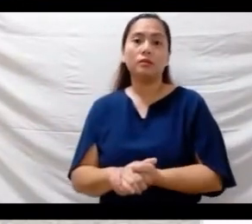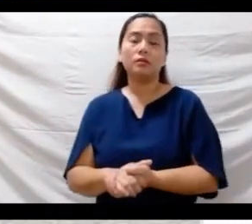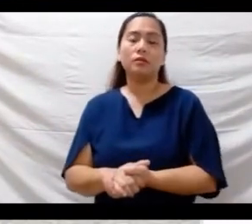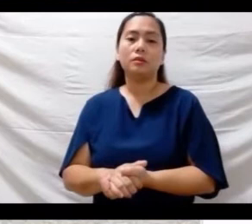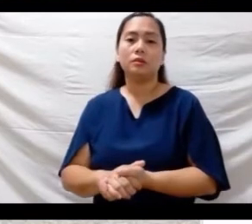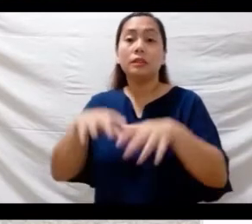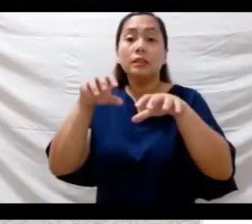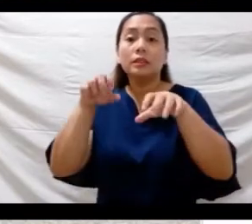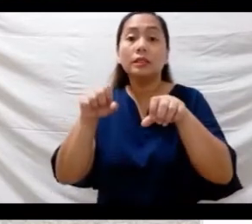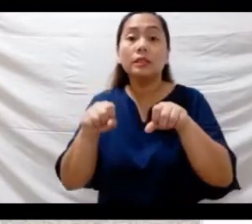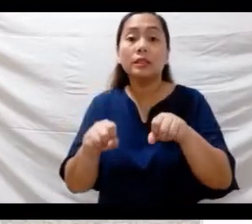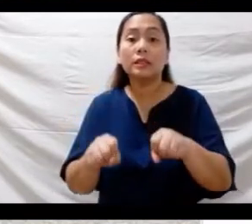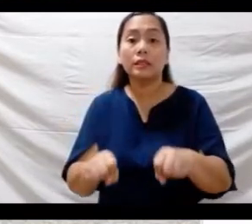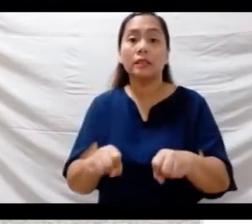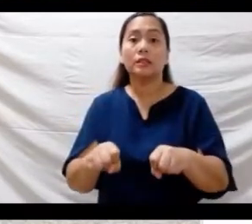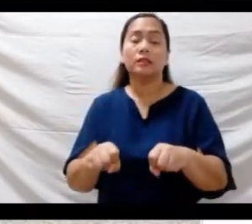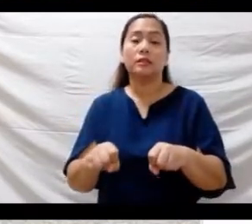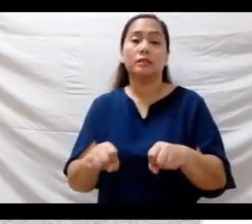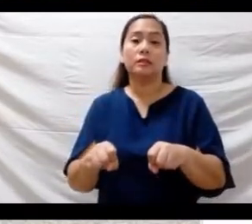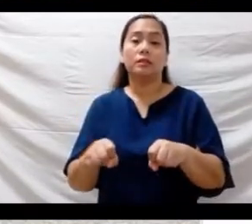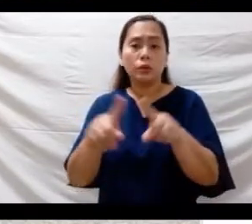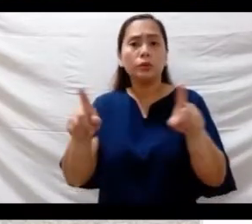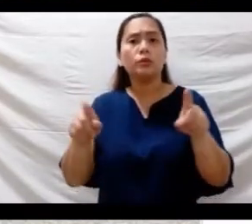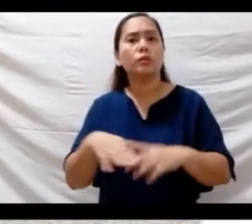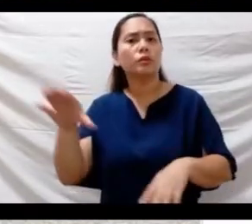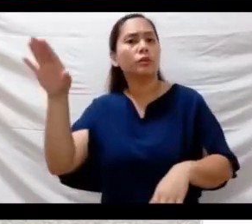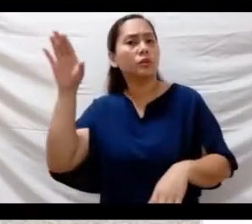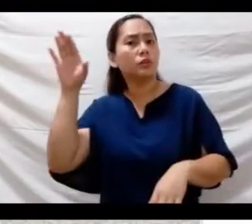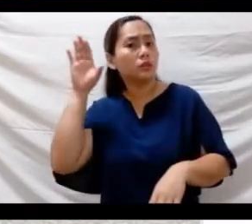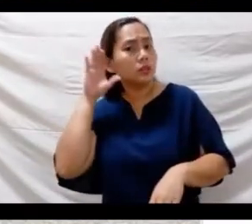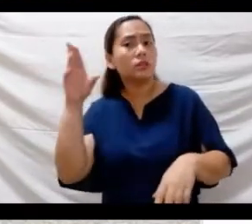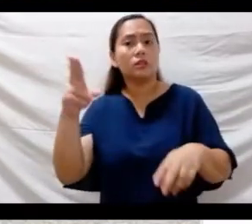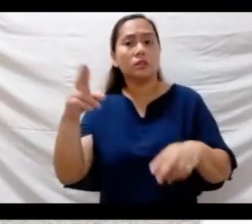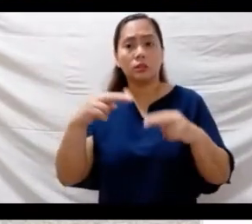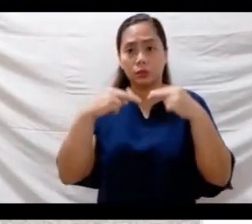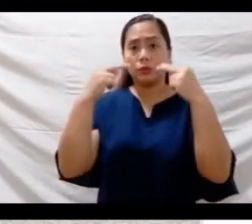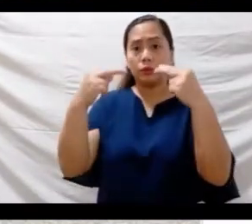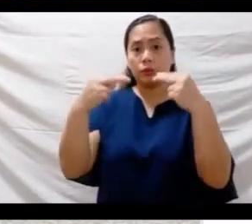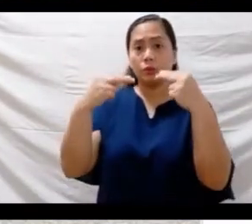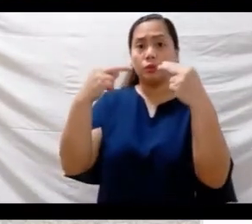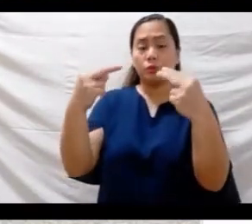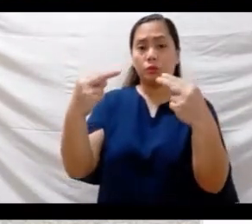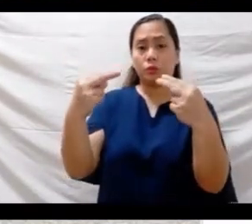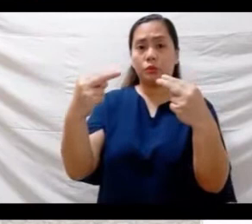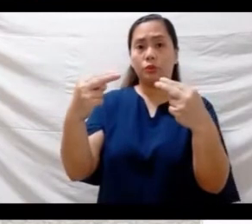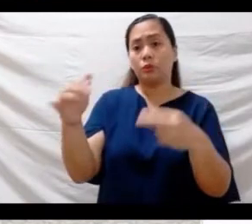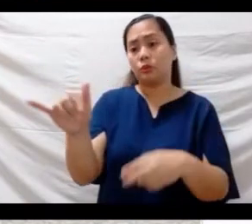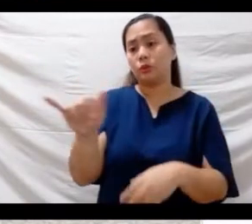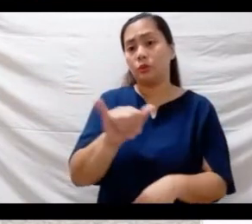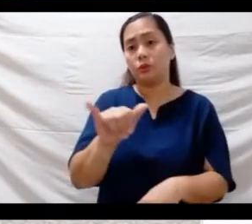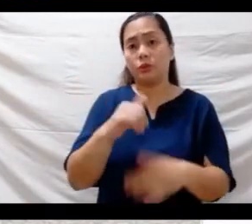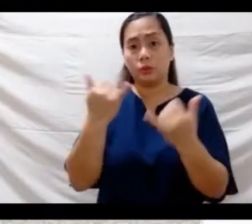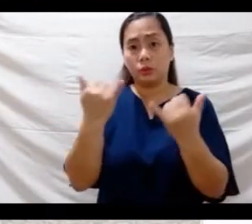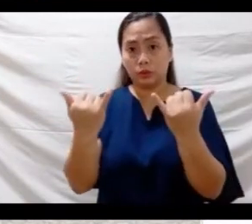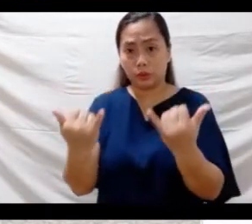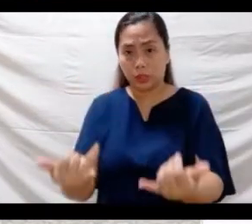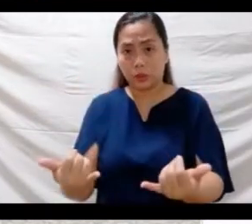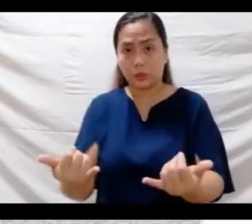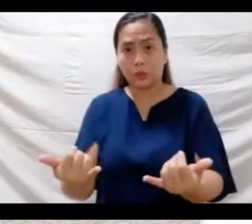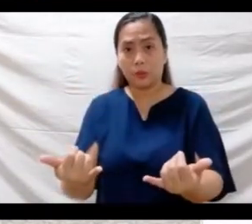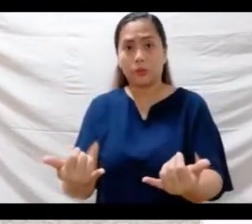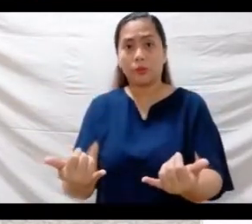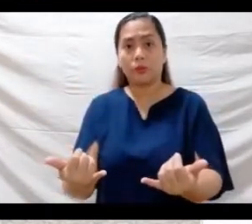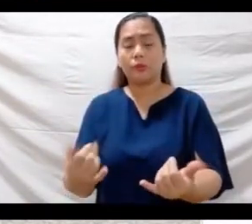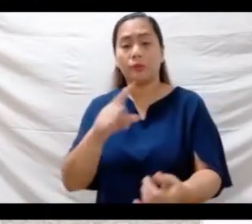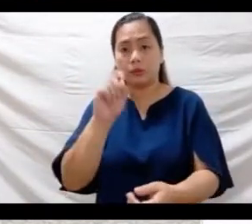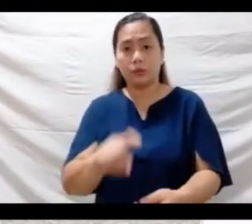Maaari rin po siguro tayong makinig ng balita katulad ng ginawa natin ngayon, pagtatanong ni Dino.